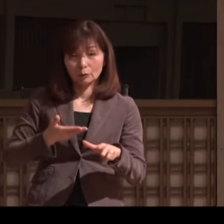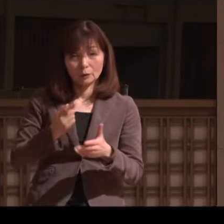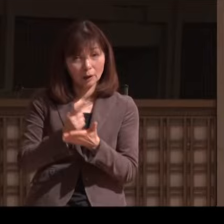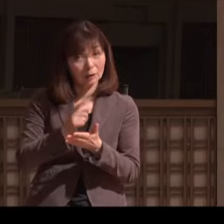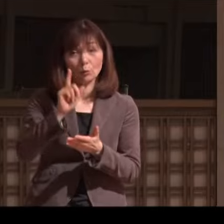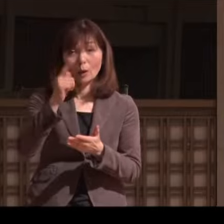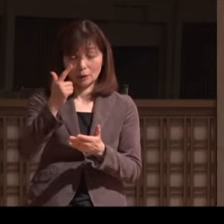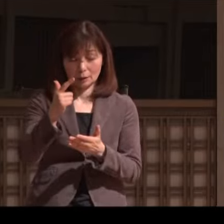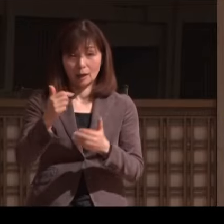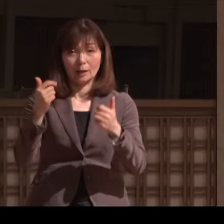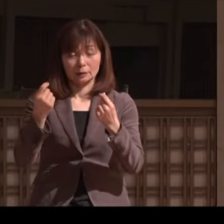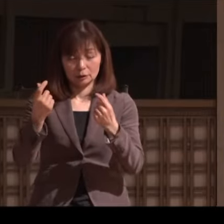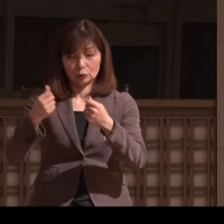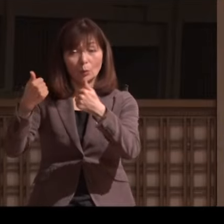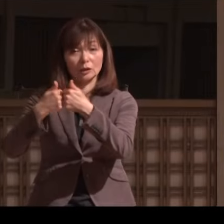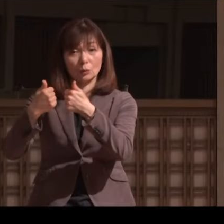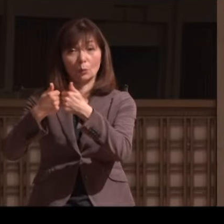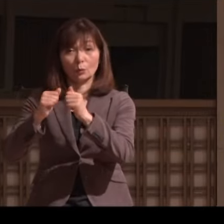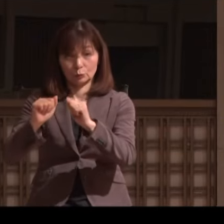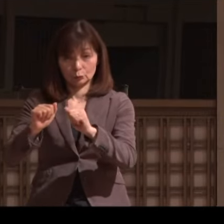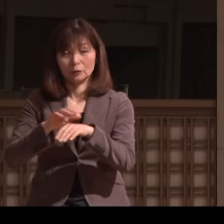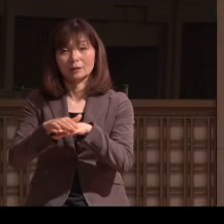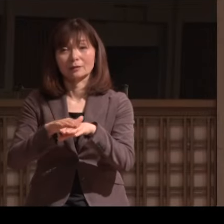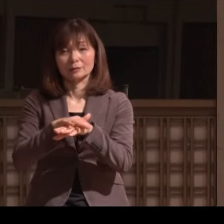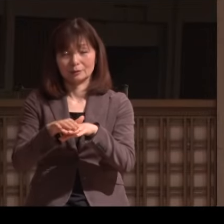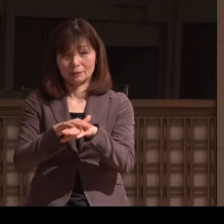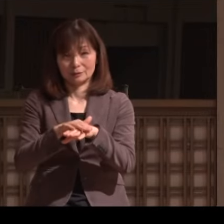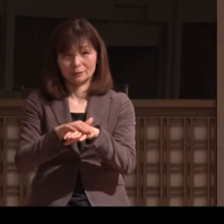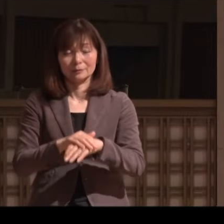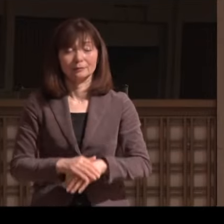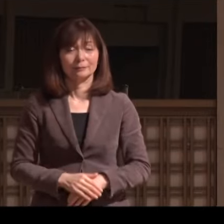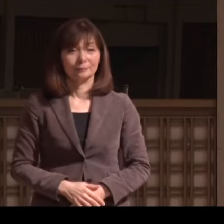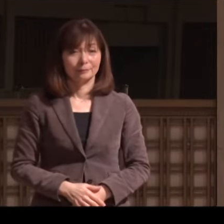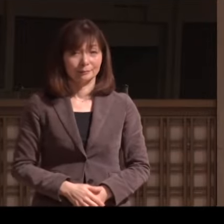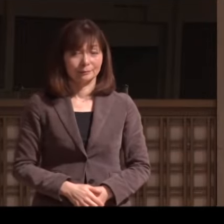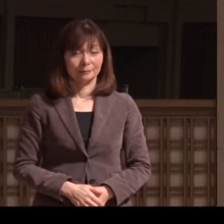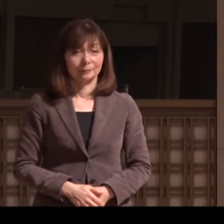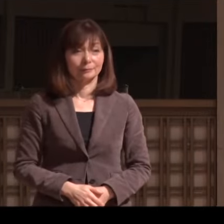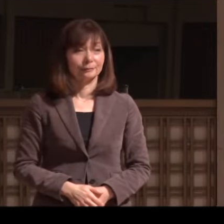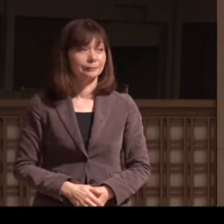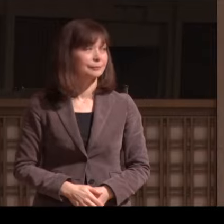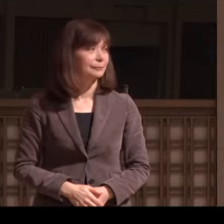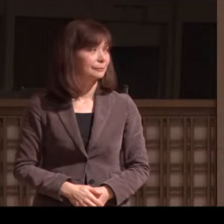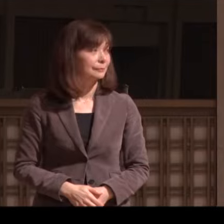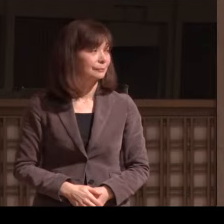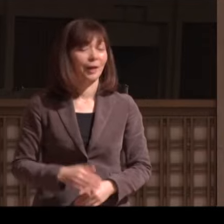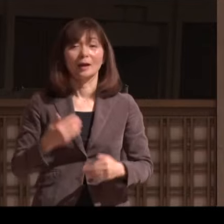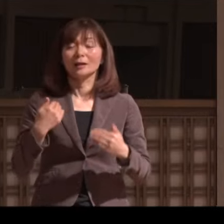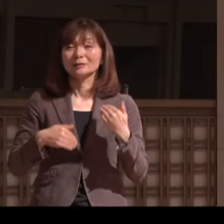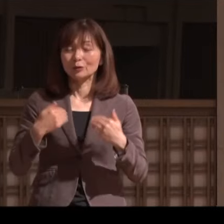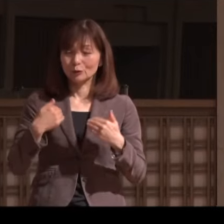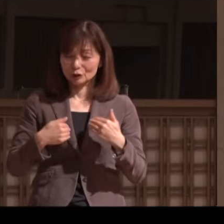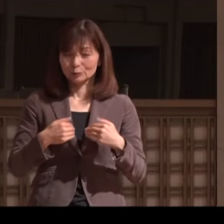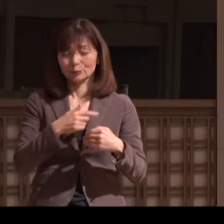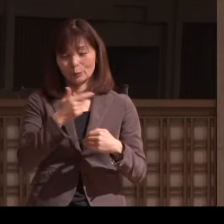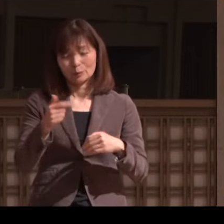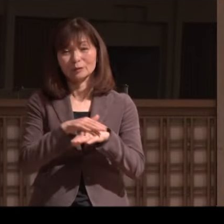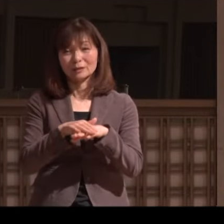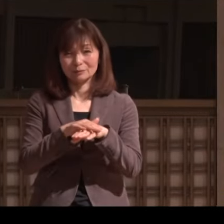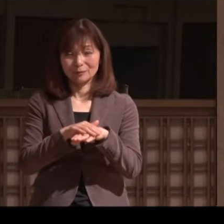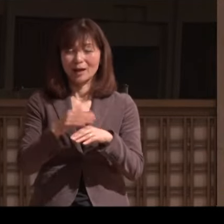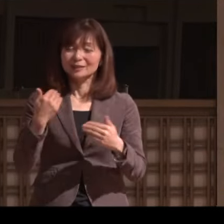しっかりと議論するこれだと思いますうんうんはいありがとうございますおさんお願いしますはい私も楽しむということはすごく大事で